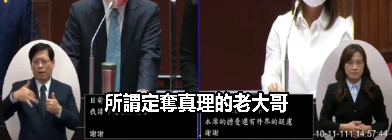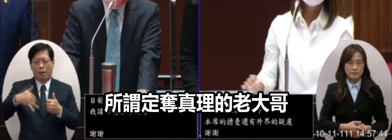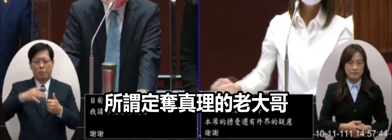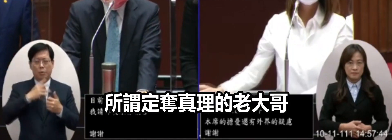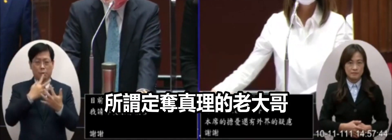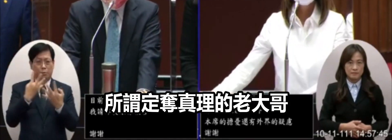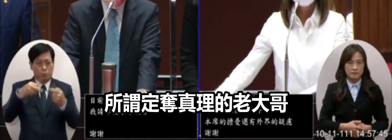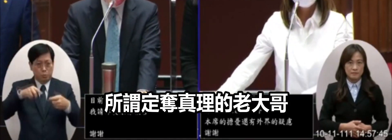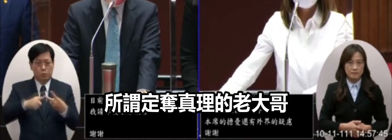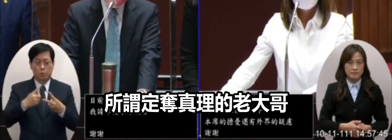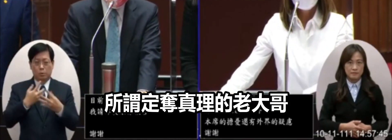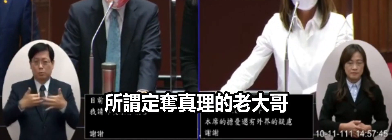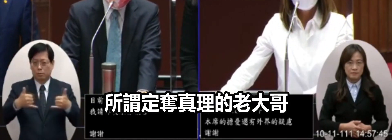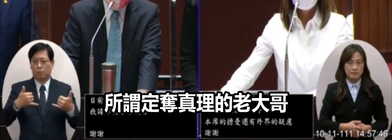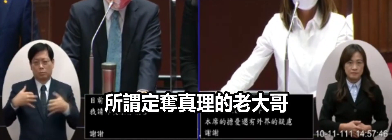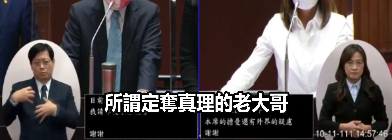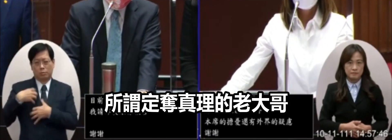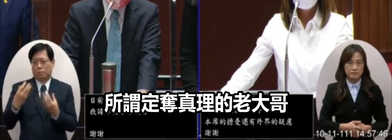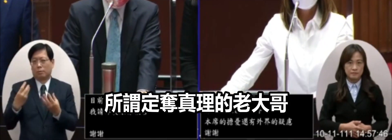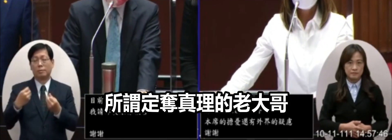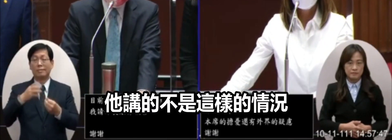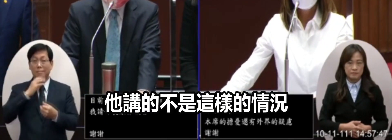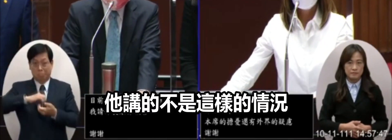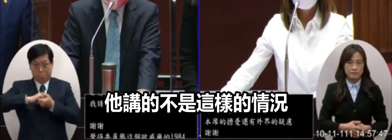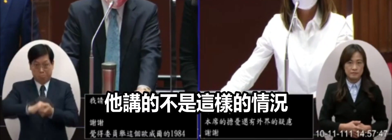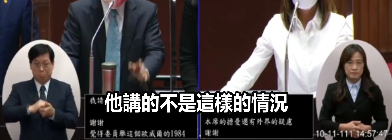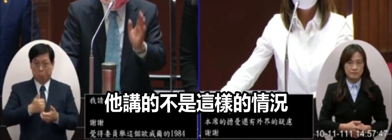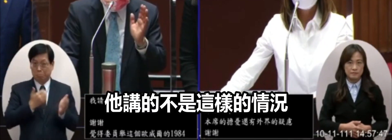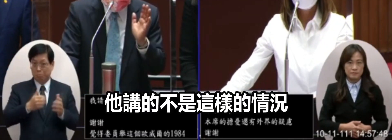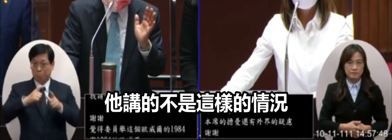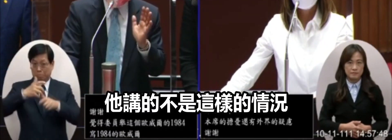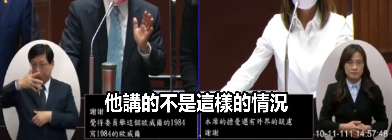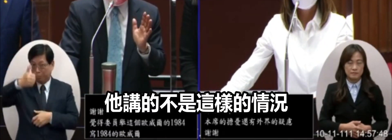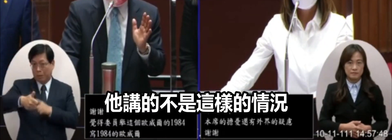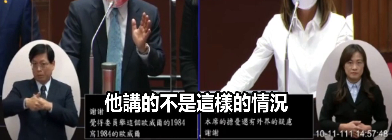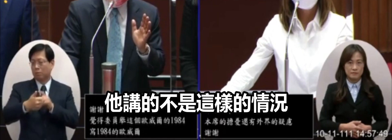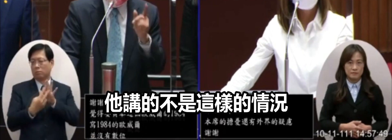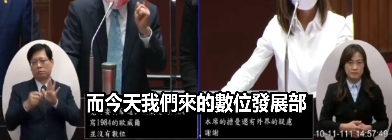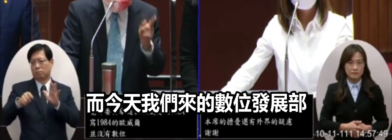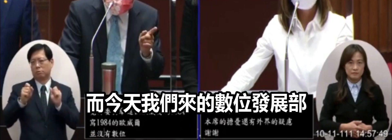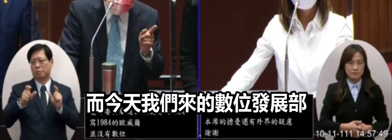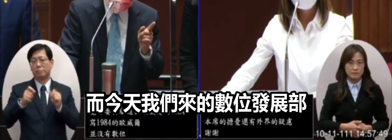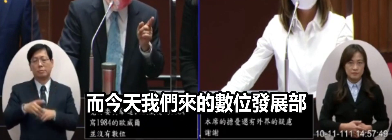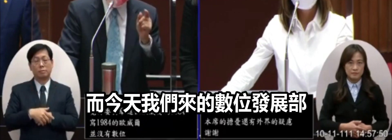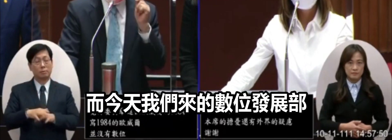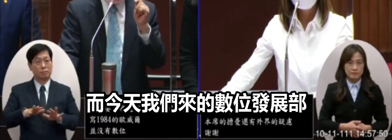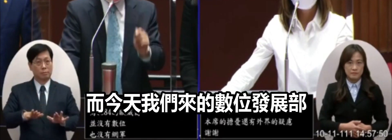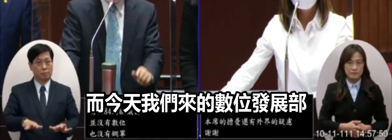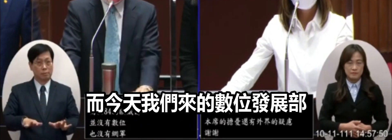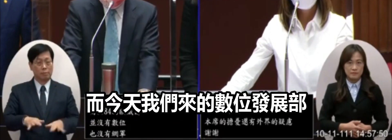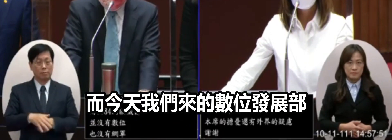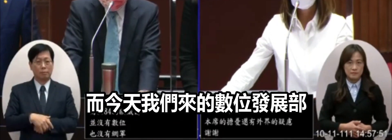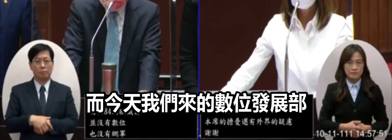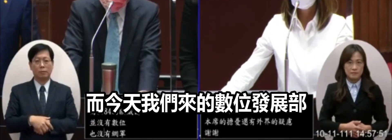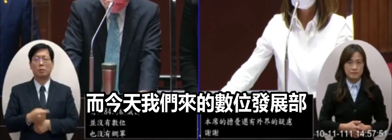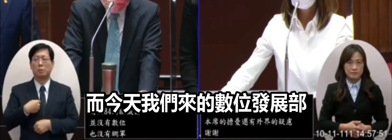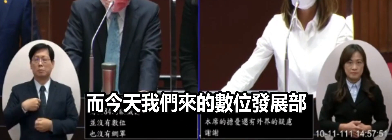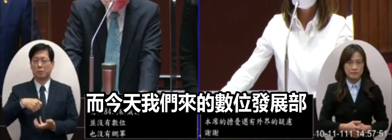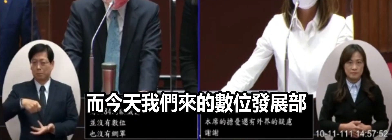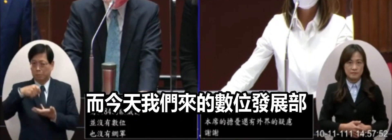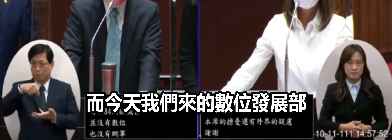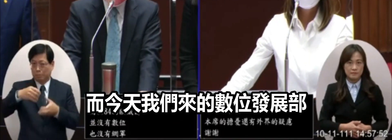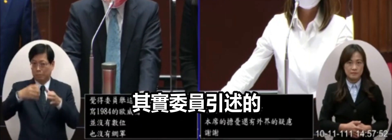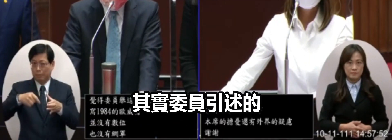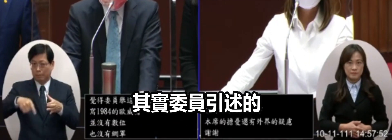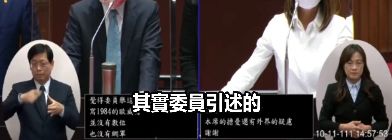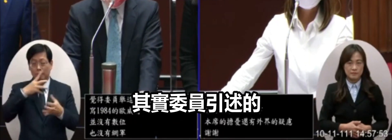那所谓定夺真理的老大哥他讲的不是这样的情况。而今天我们来的数位发